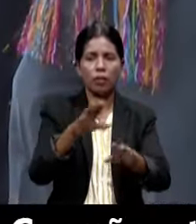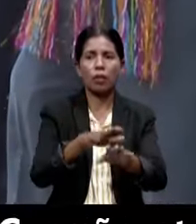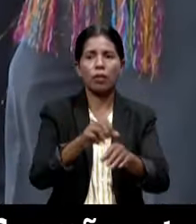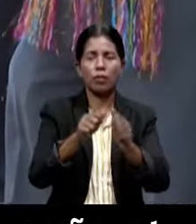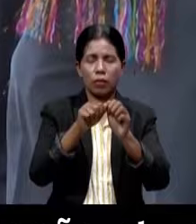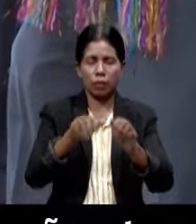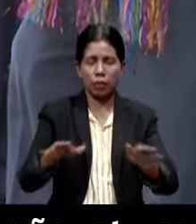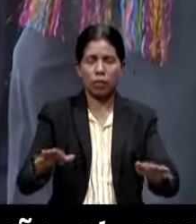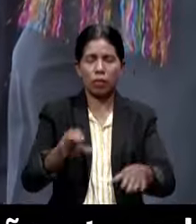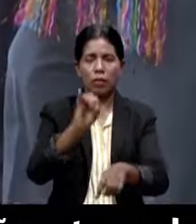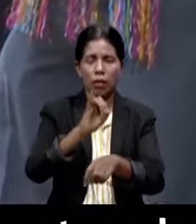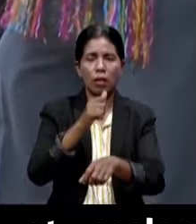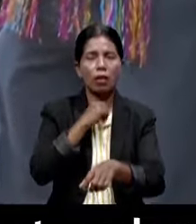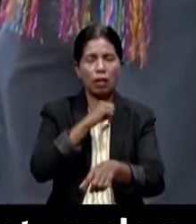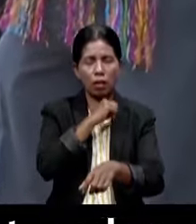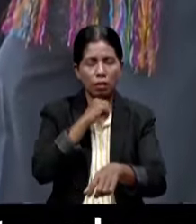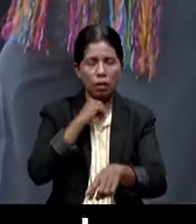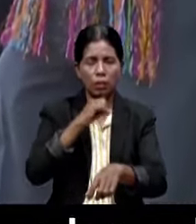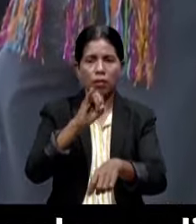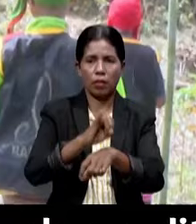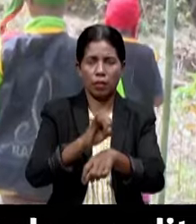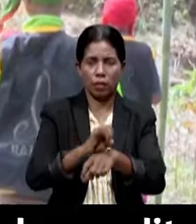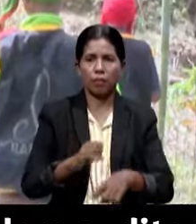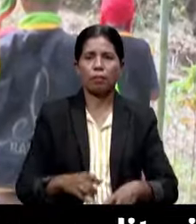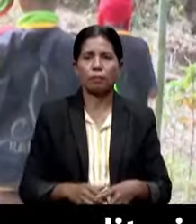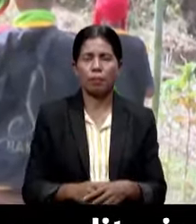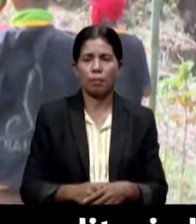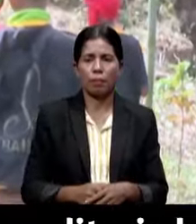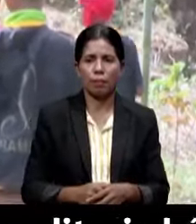bensang usi paroko Santa Teresinya Domeninu Jesus Kelikai. Feliciano Venancio Belo, ZMN.